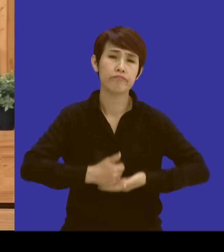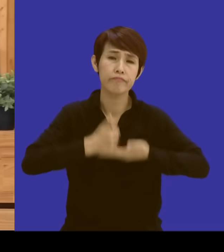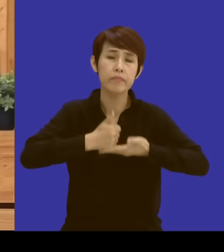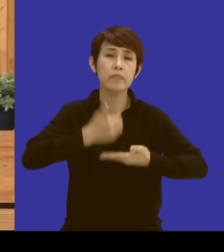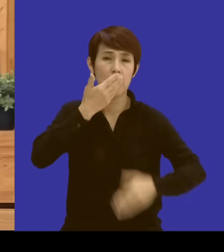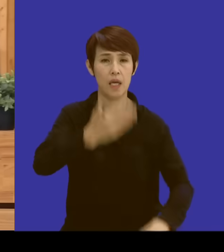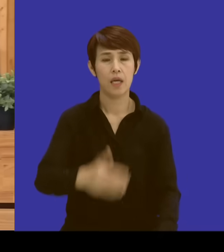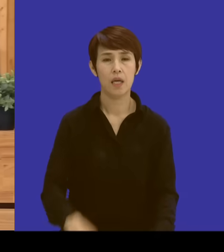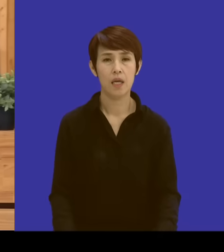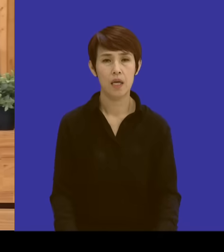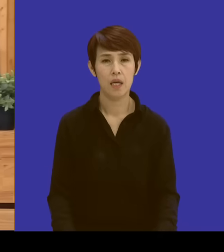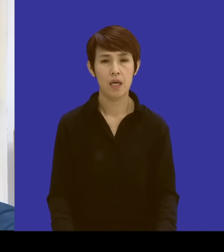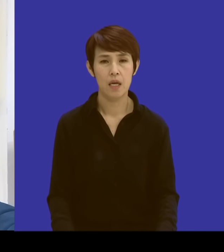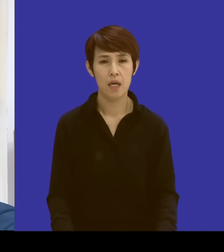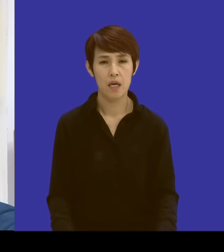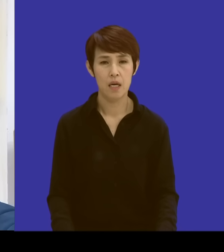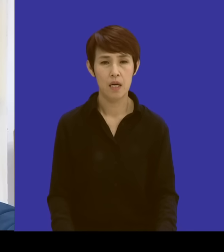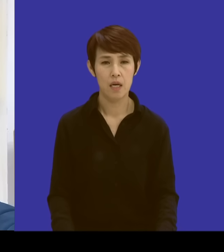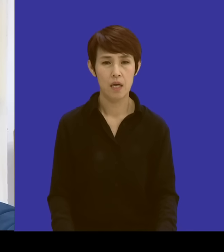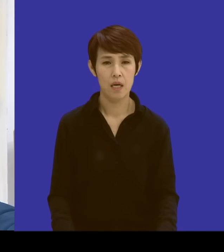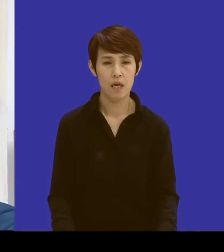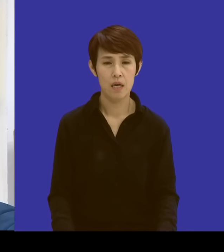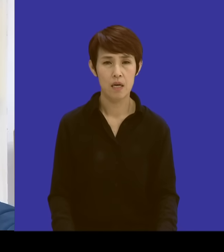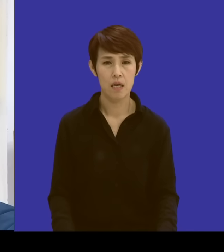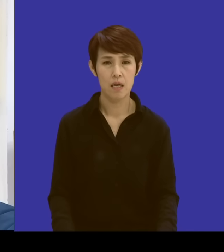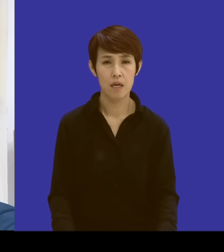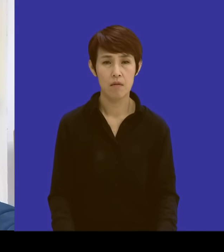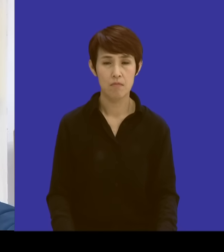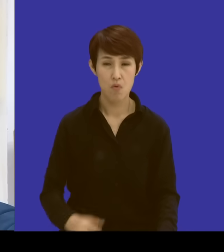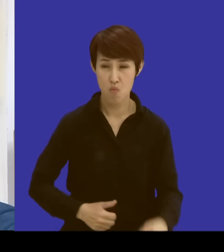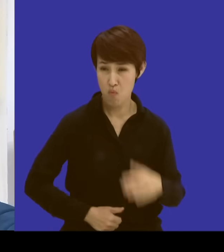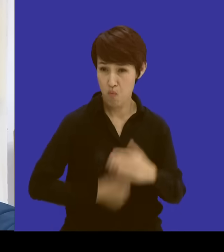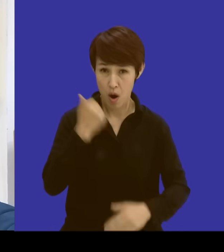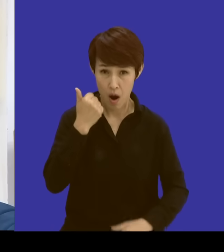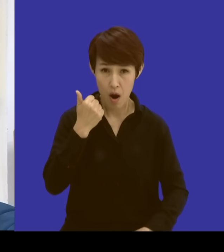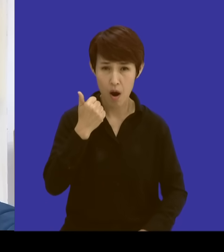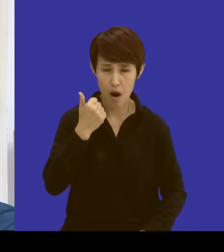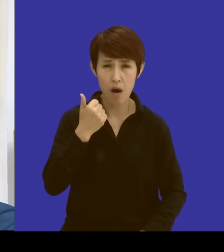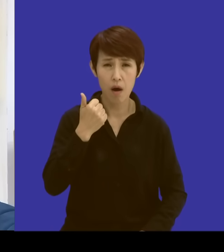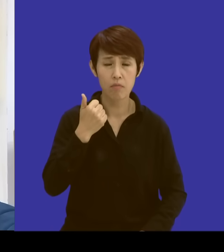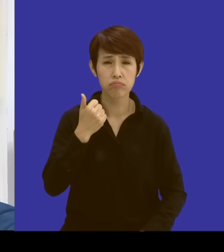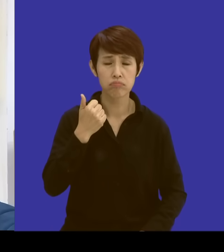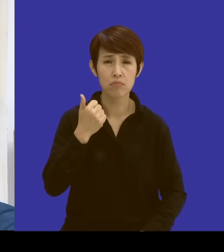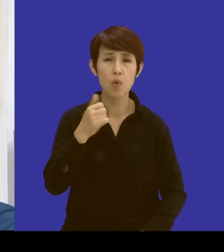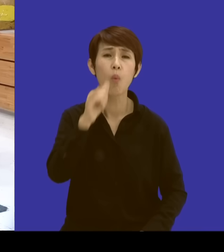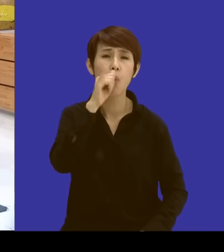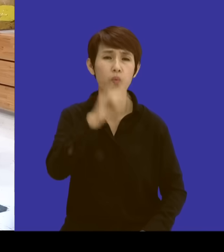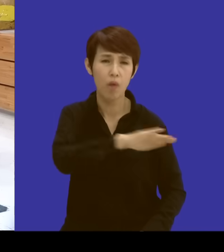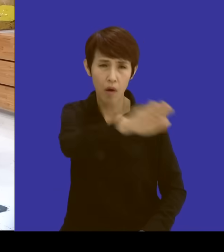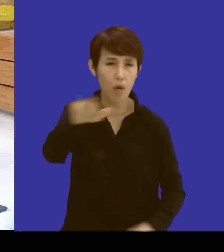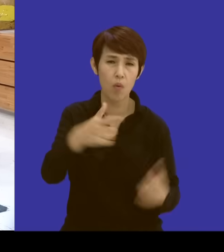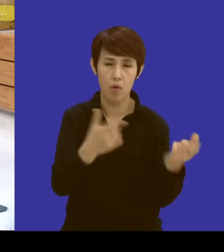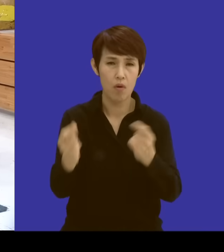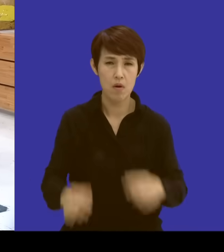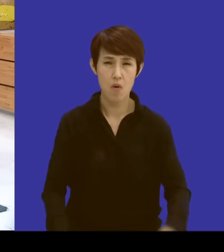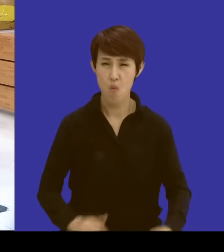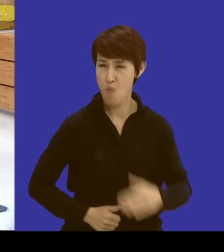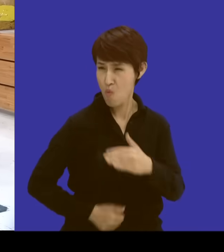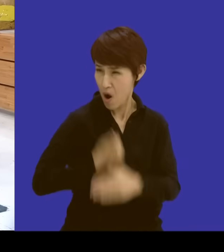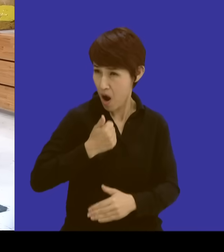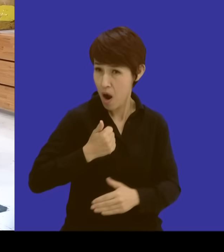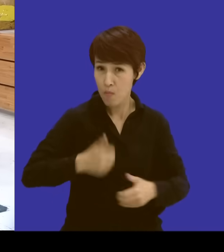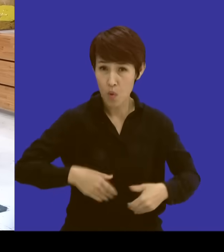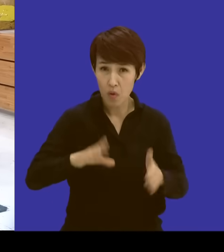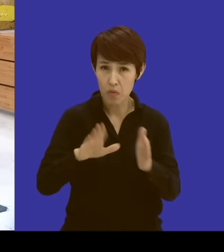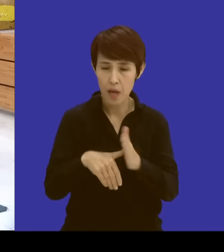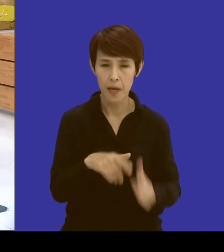거고. 네. 그러니까 이걸 폭력적으로 내는 게 문제지. 그렇죠. 우리가 화가 날 수 있죠. 그렇죠. 내가 분노해야 될 순간에 분노 안 하는 사람 보면